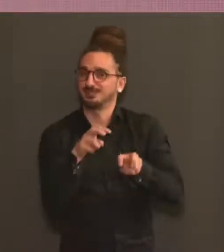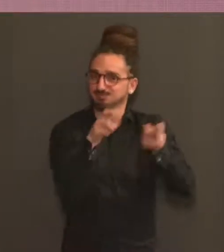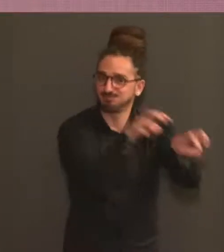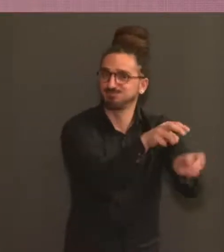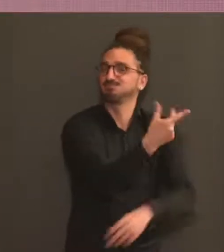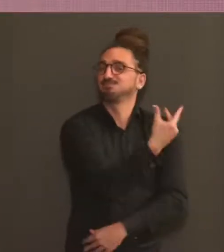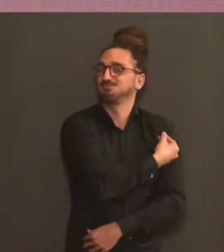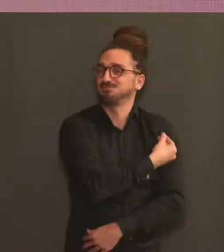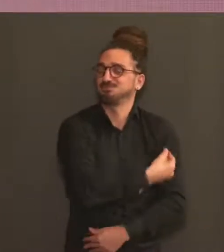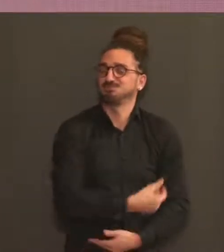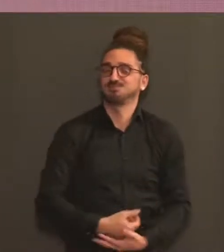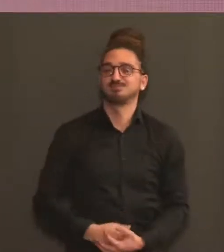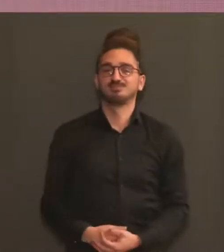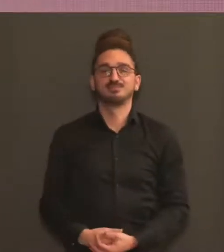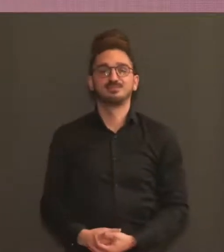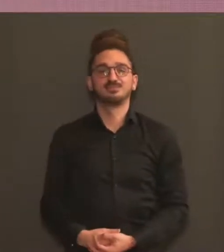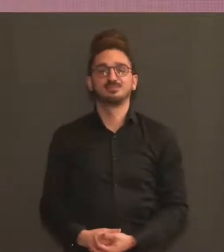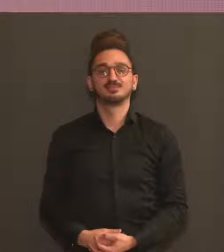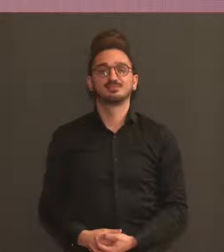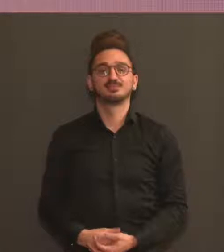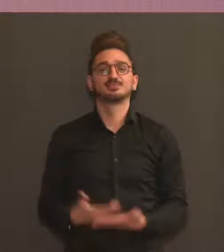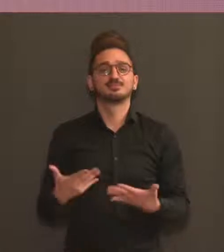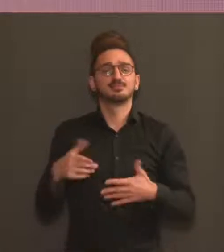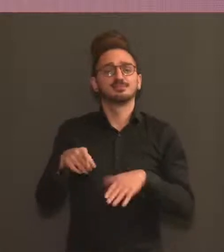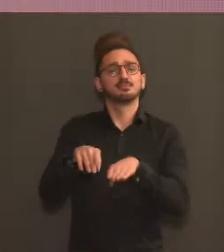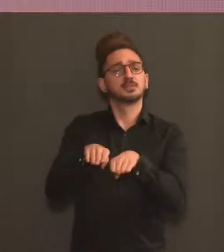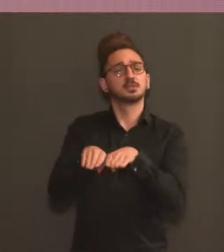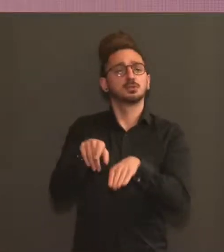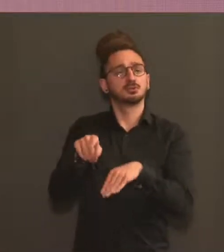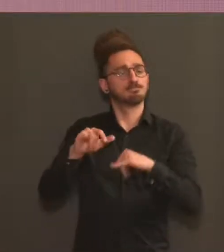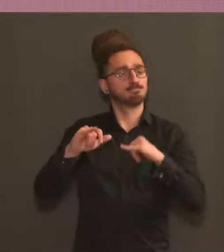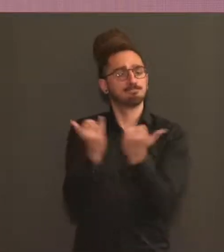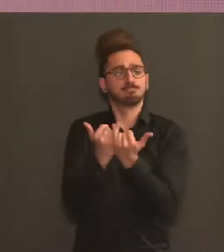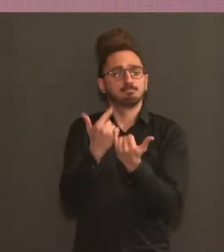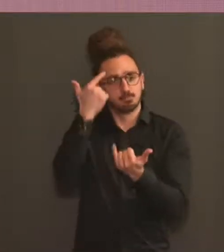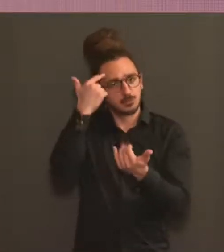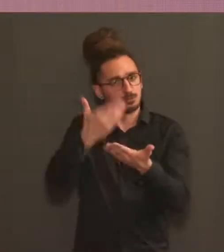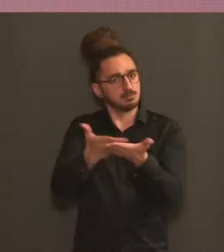pourront bénéficier d'une vaccination gratuite et sûre.